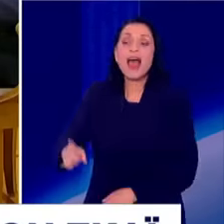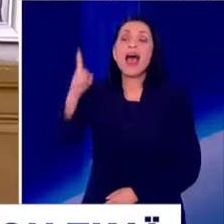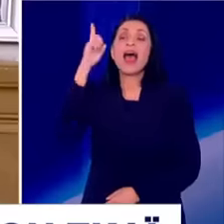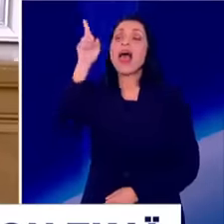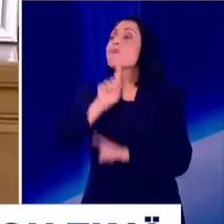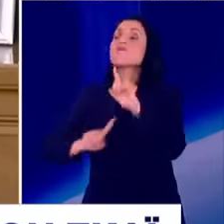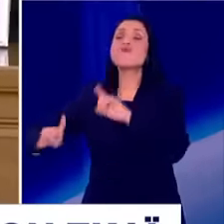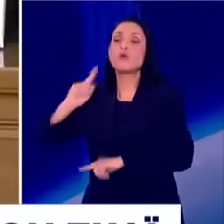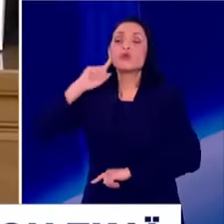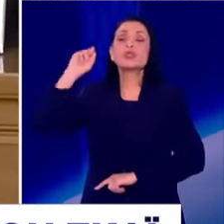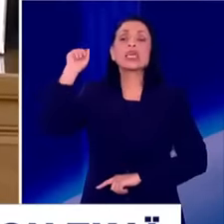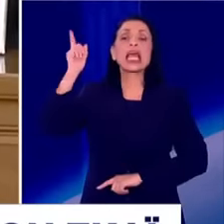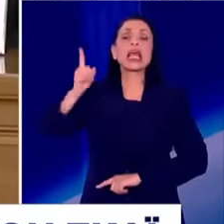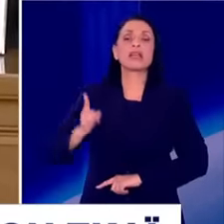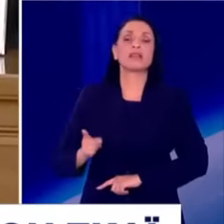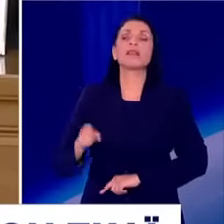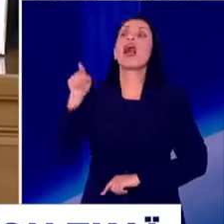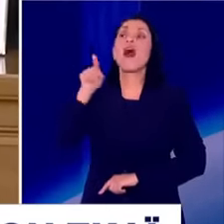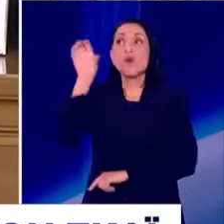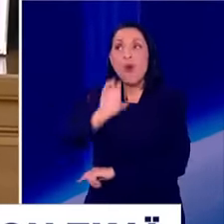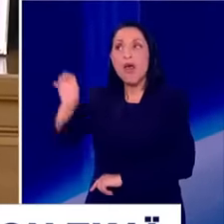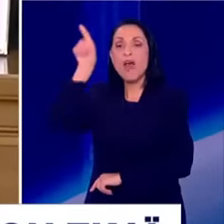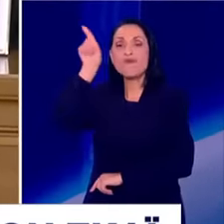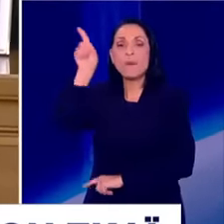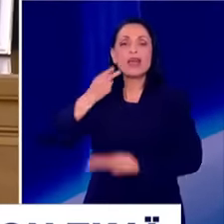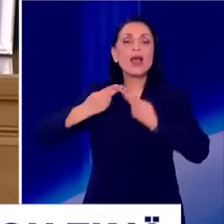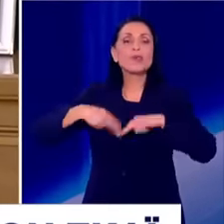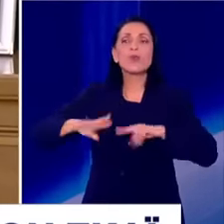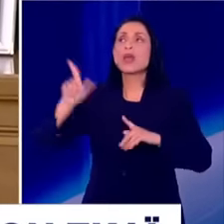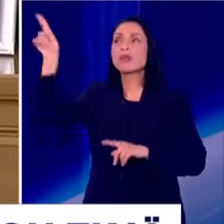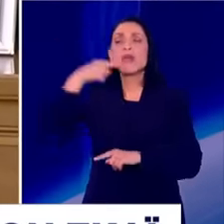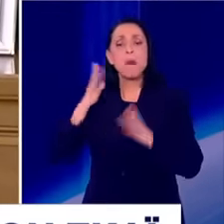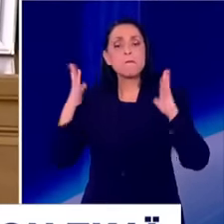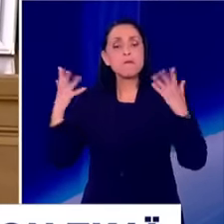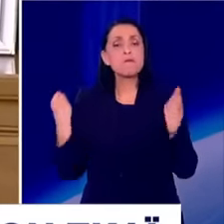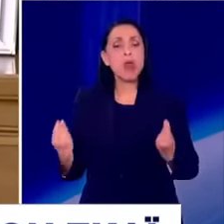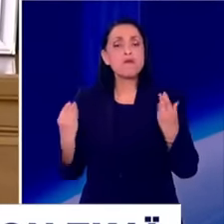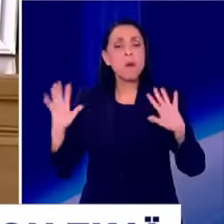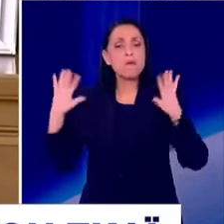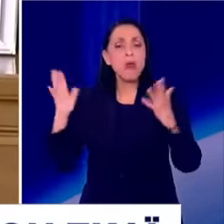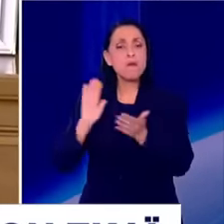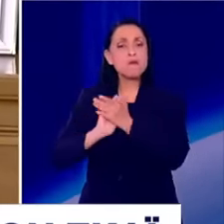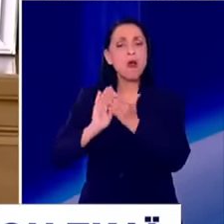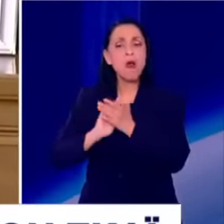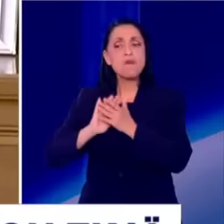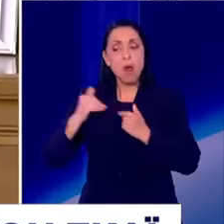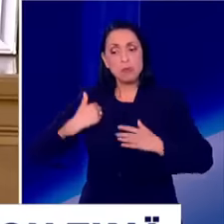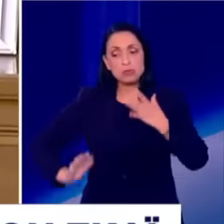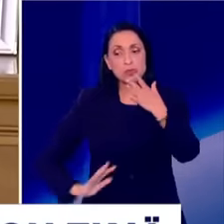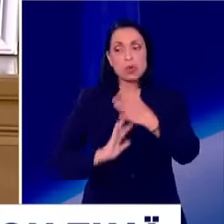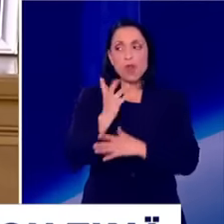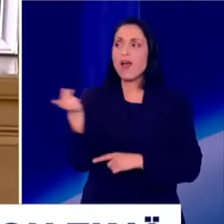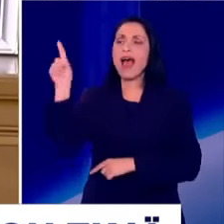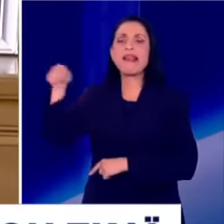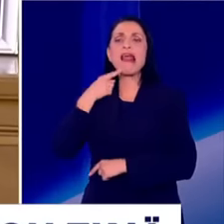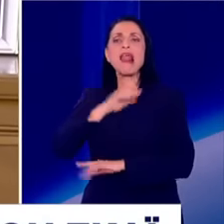Με βάση τις συνθήκες της Ευρωπαϊκής Ένωσης. Και αυτή είναι η Ευρωπαϊκή Επιτροπή. Γιατί η Ευρωπαϊκή Επιτροπή μας δίνει τα εύσημα λοιπόν ότι προοδεύουμε και κάποιοι άλλοι εξακολουθούν να ισχυρίζονται